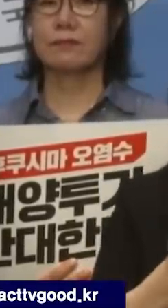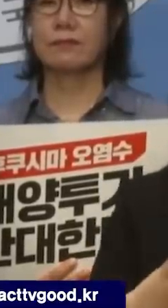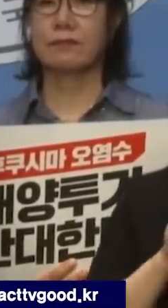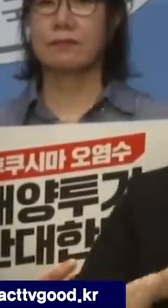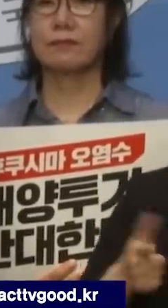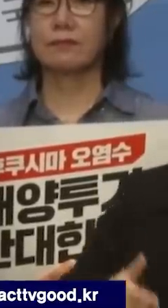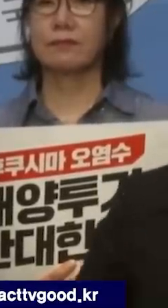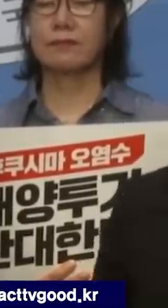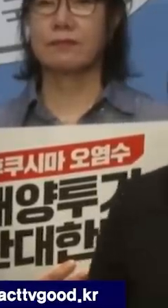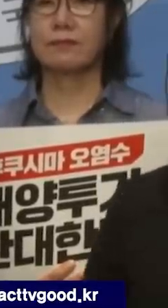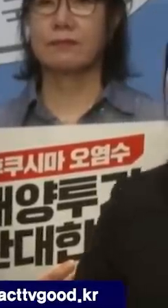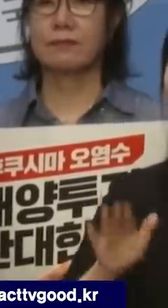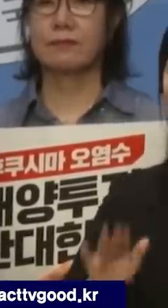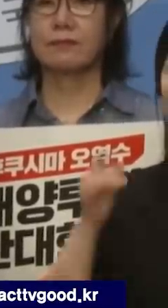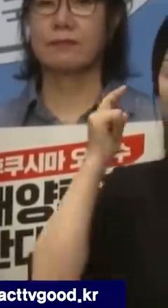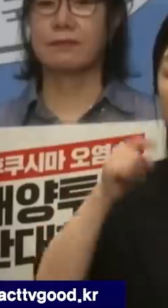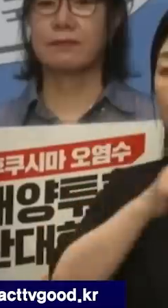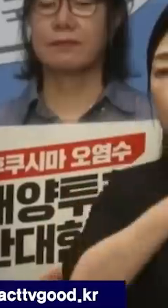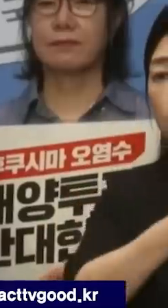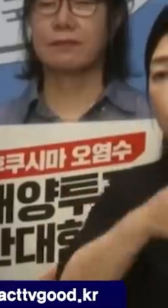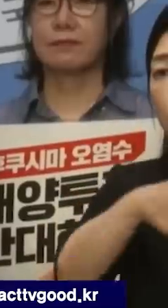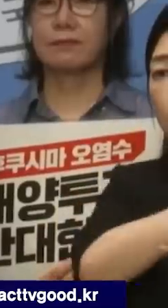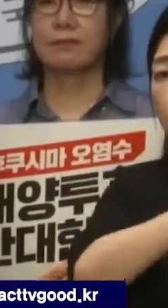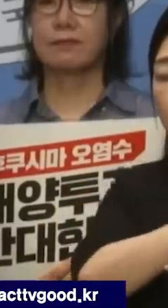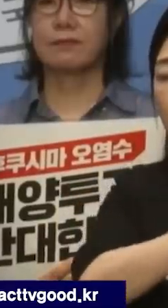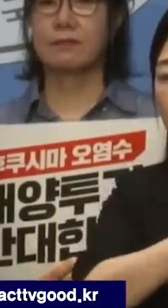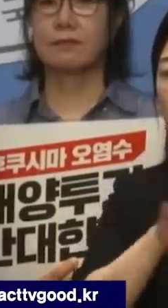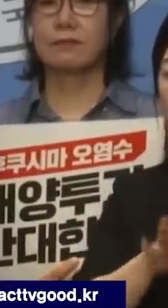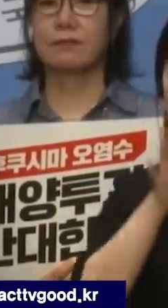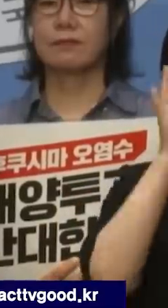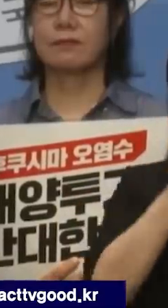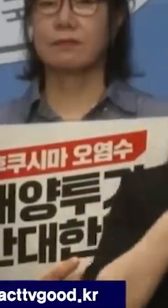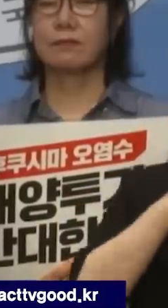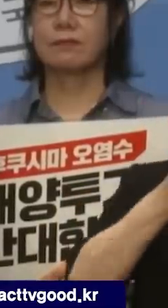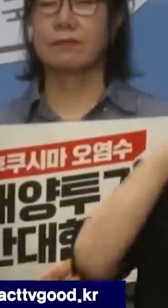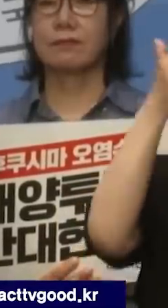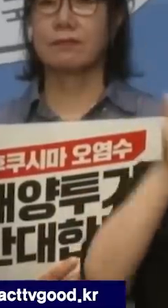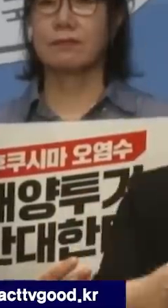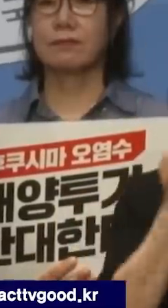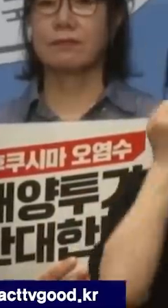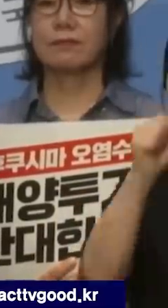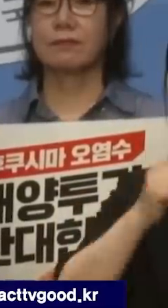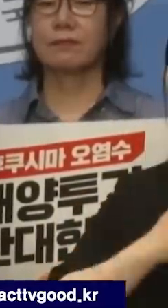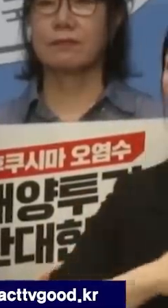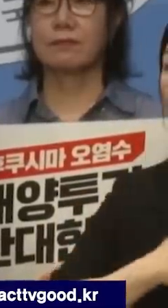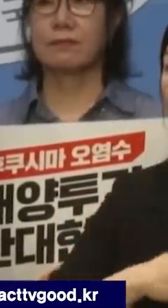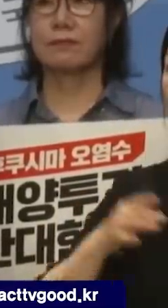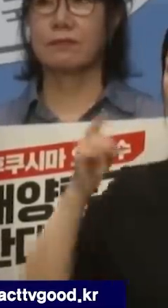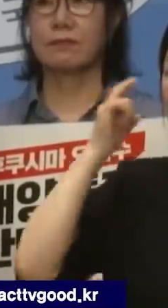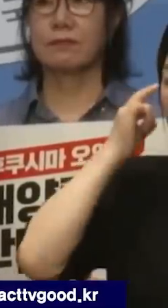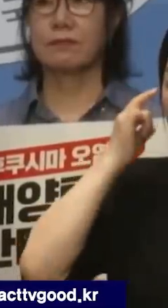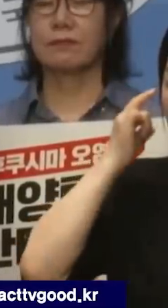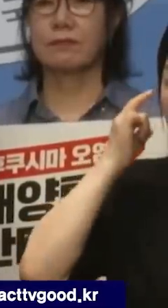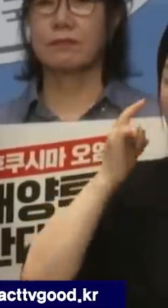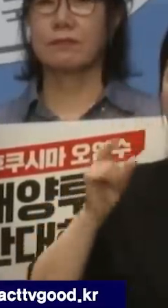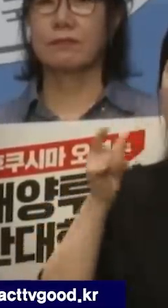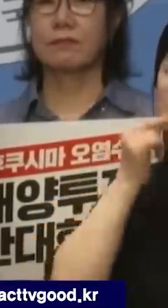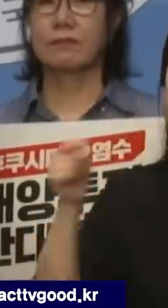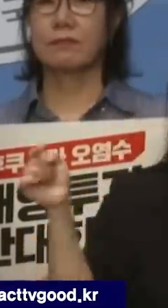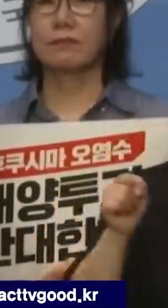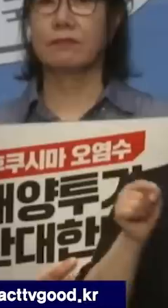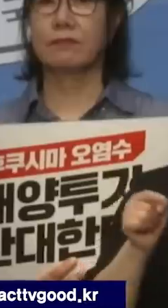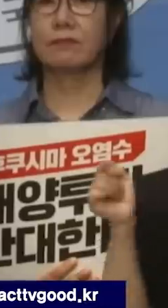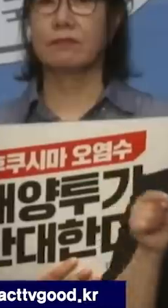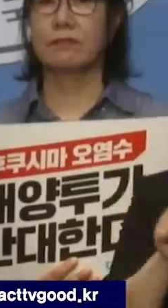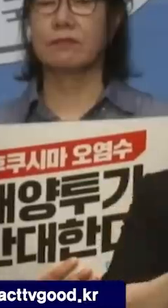오늘 발표 예정인 IAEA 보고서는 안 봐도 결과는 뻔합니다. 왜? 일본서 시킨 대로